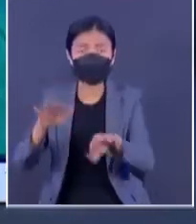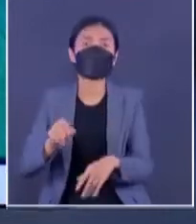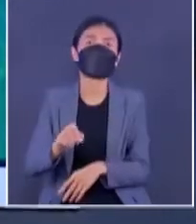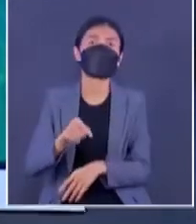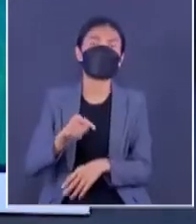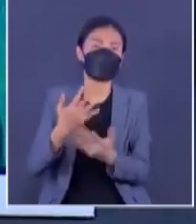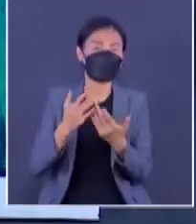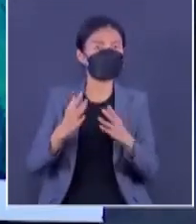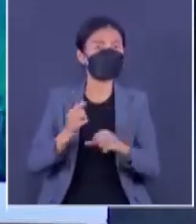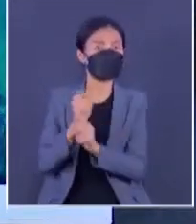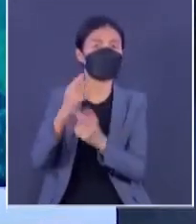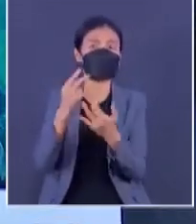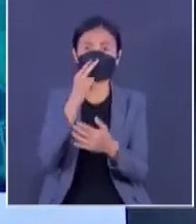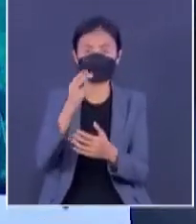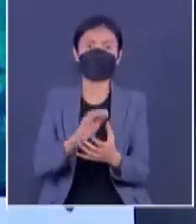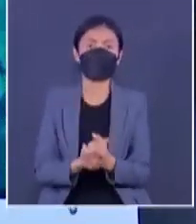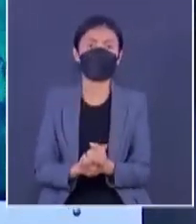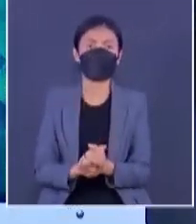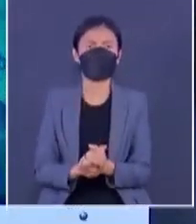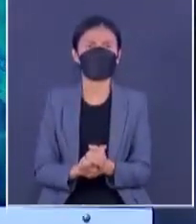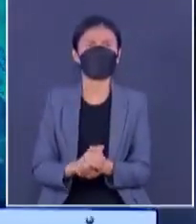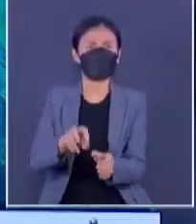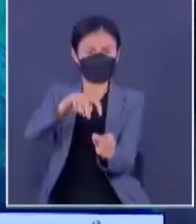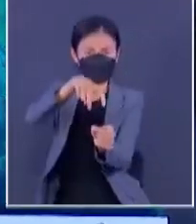ะครับไม่ใช่โถส้วมแบบนั่ง ไม่น่าจะถึง